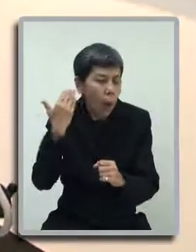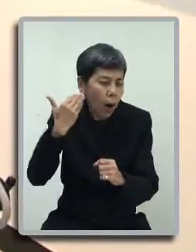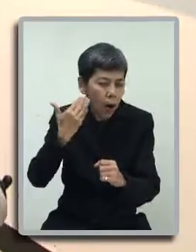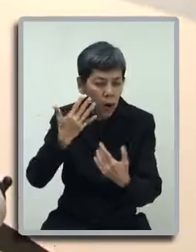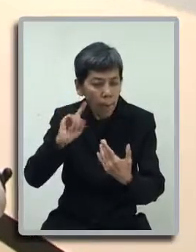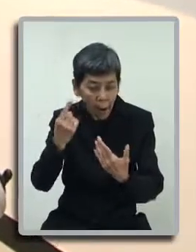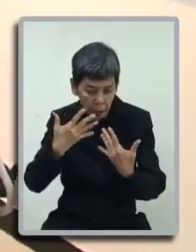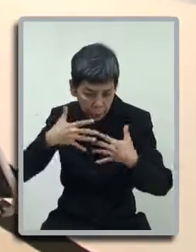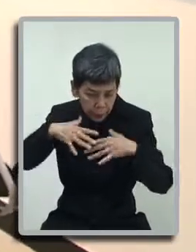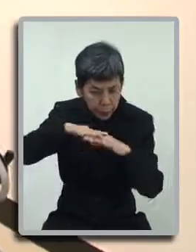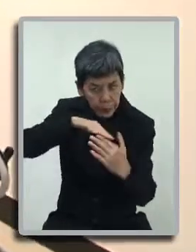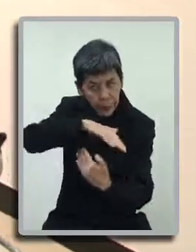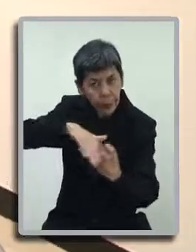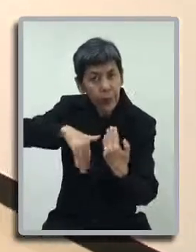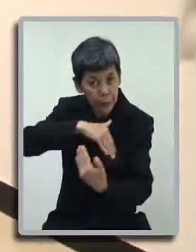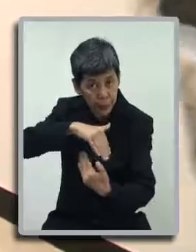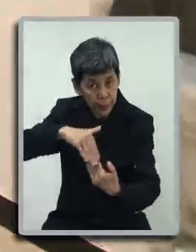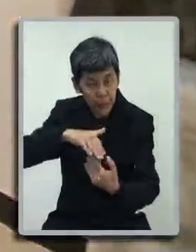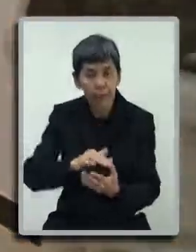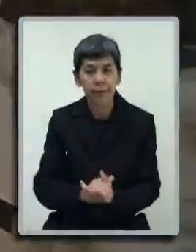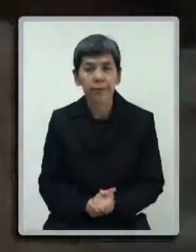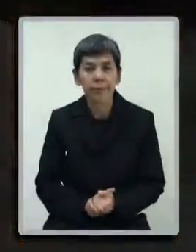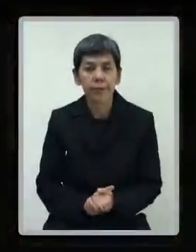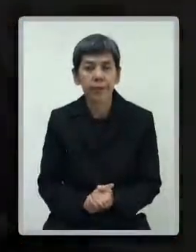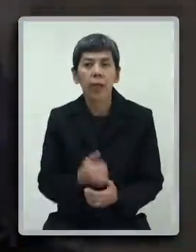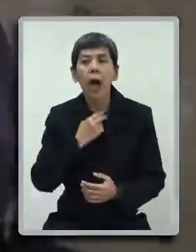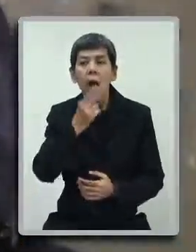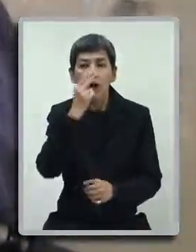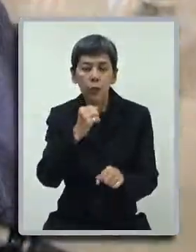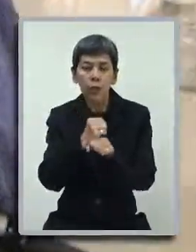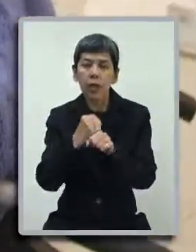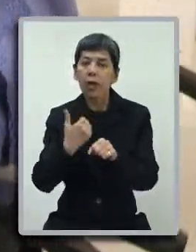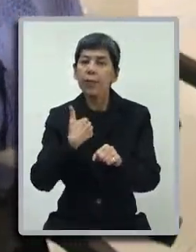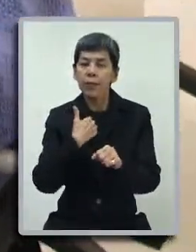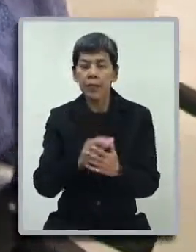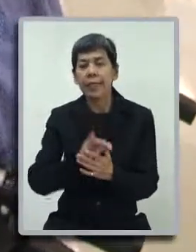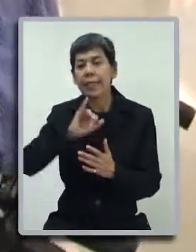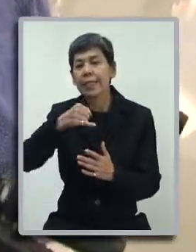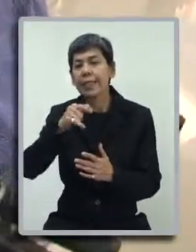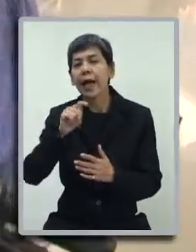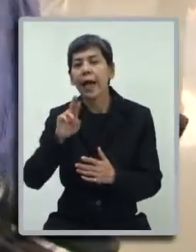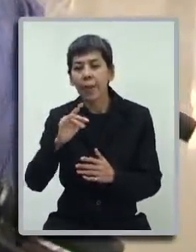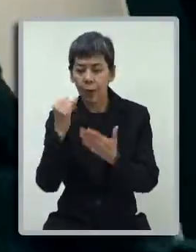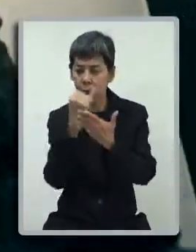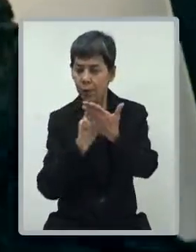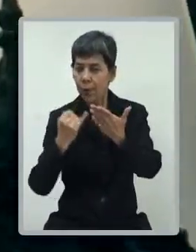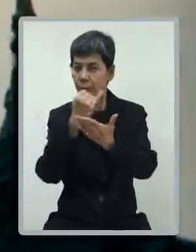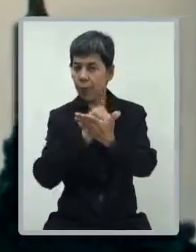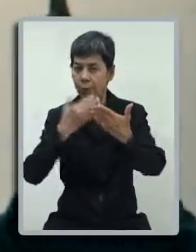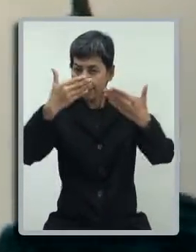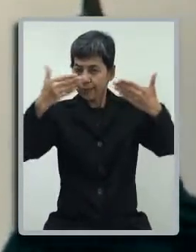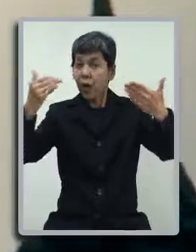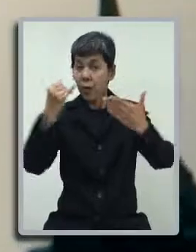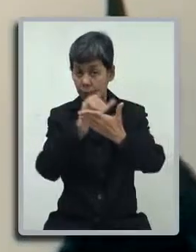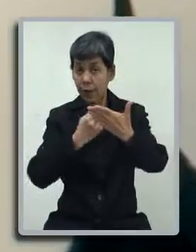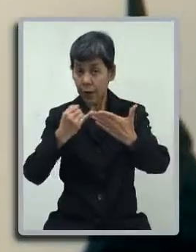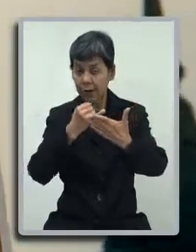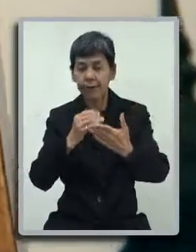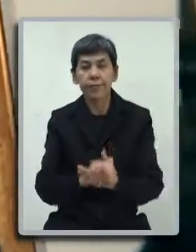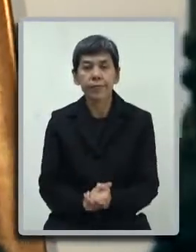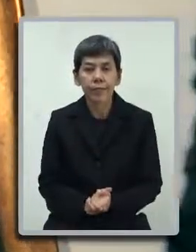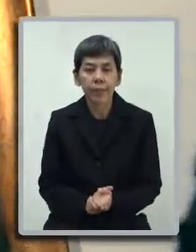ปฏิมากรรมร่วมสมัย เขาเรียก contemporary art ไอ้นี่เขาเรียกว่าจิตตกรรมจิตกรรมภาษาอังกฤษเข